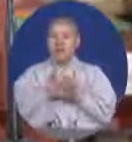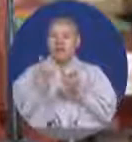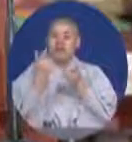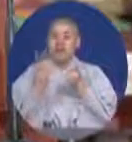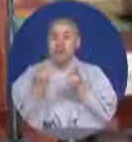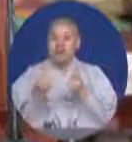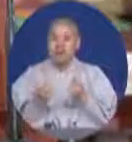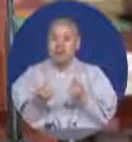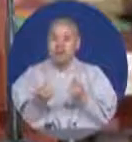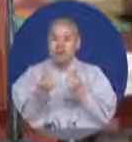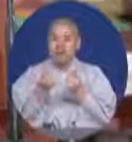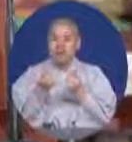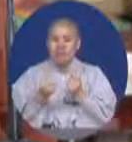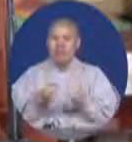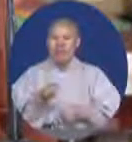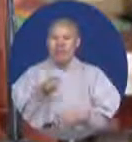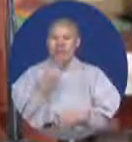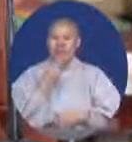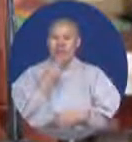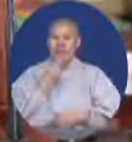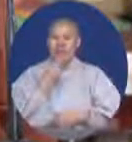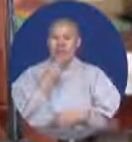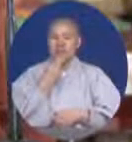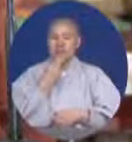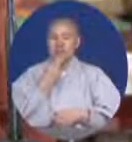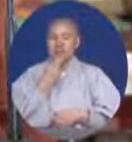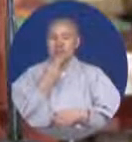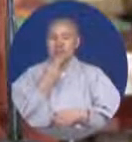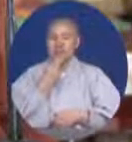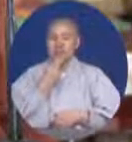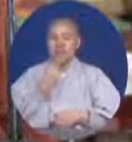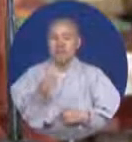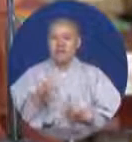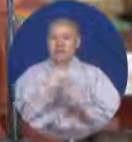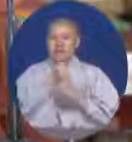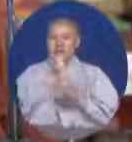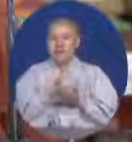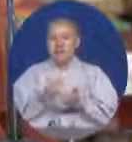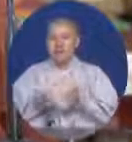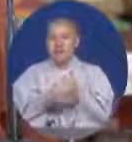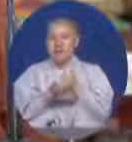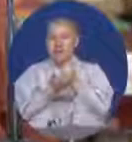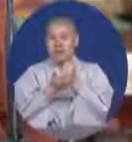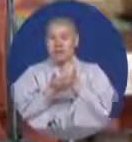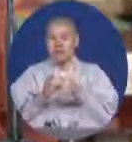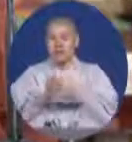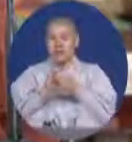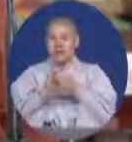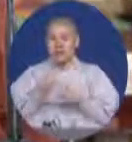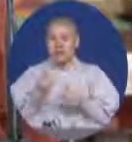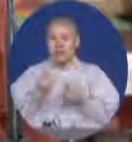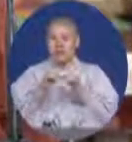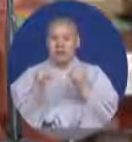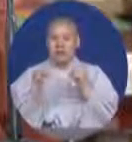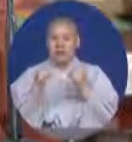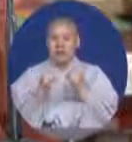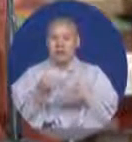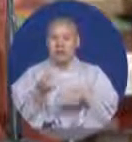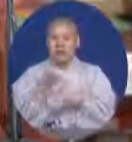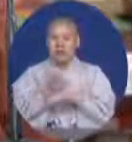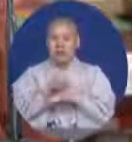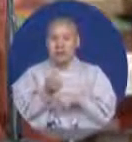분은 없다. 이런 찬부를 한 그 인연으로 서가모니